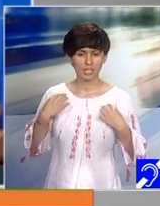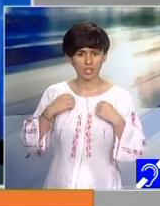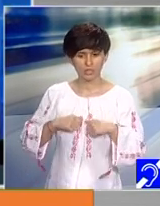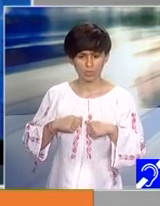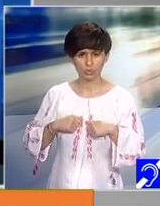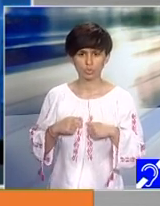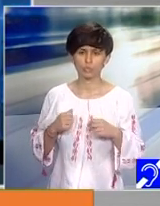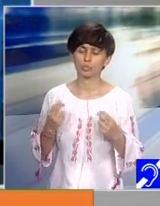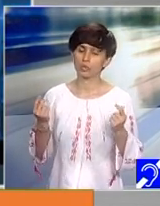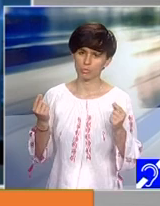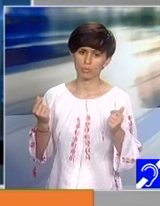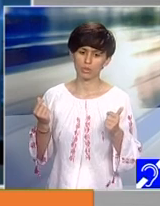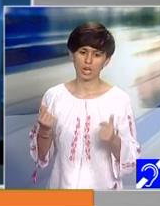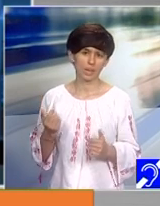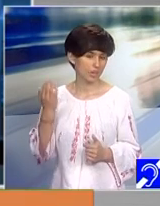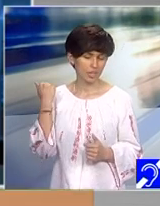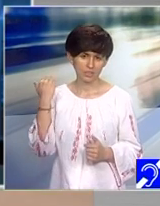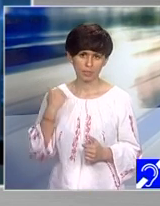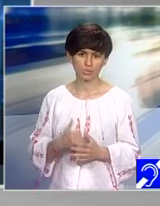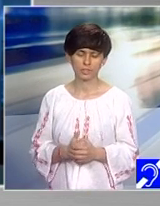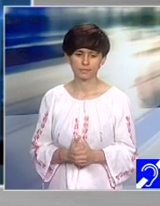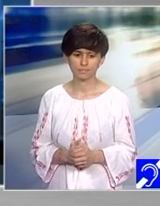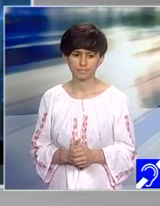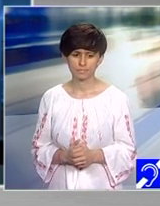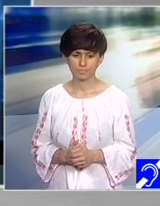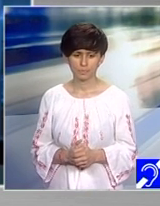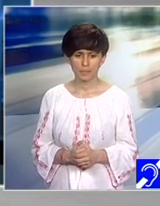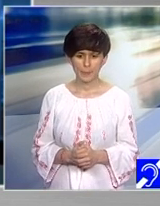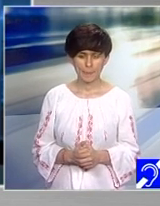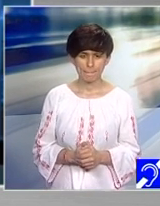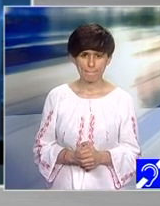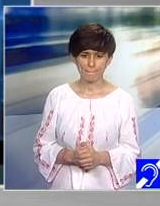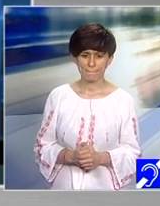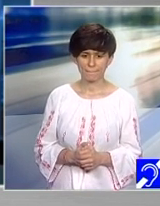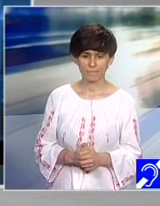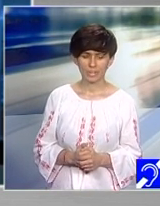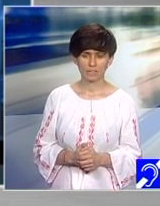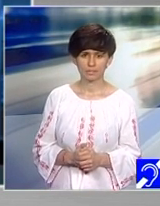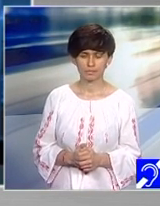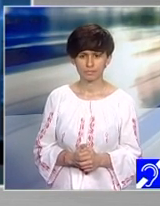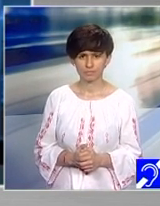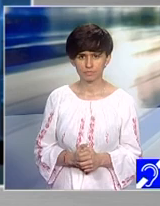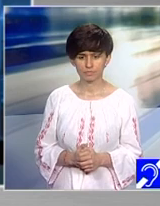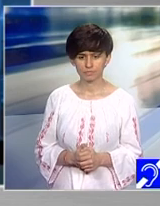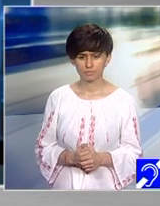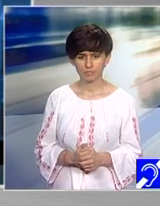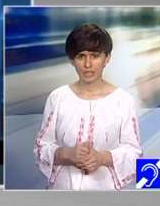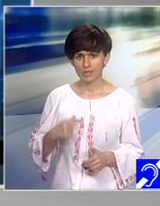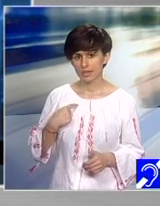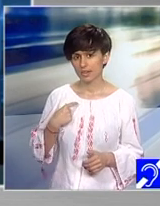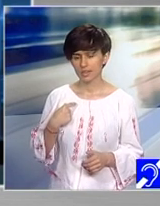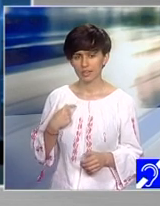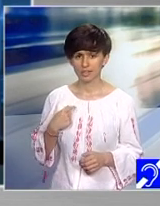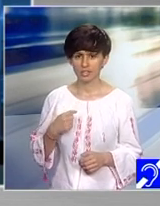și portul, mă rog, în ansamblul lui de la sfârșit de secolul XIX. Și este